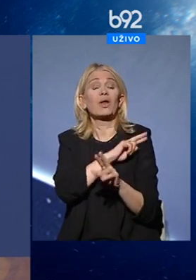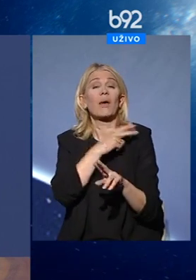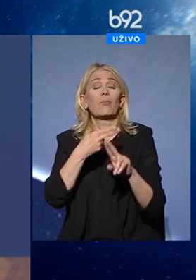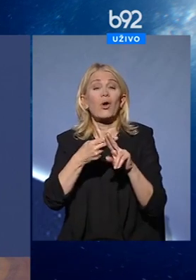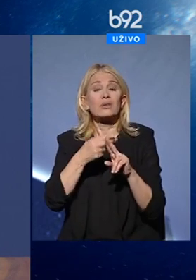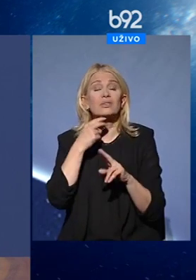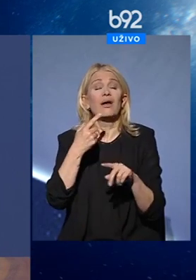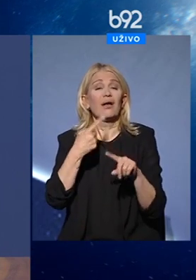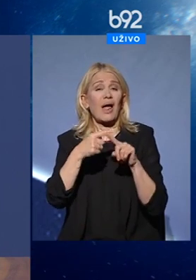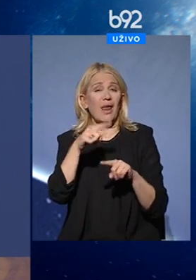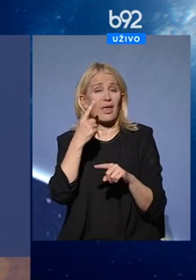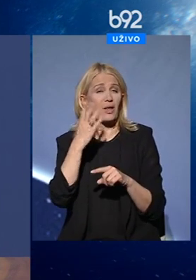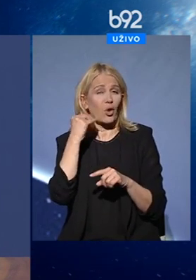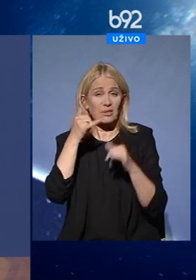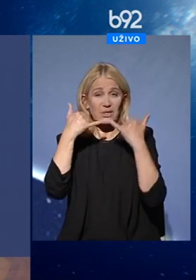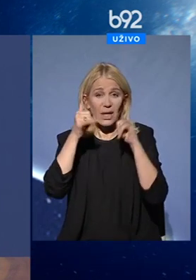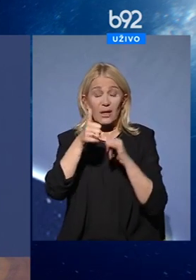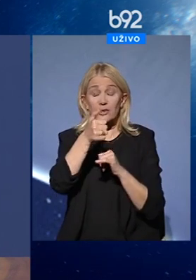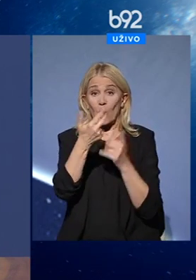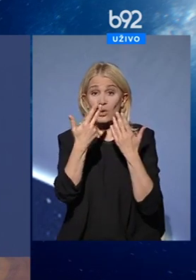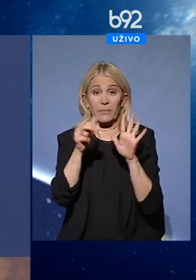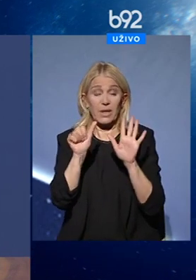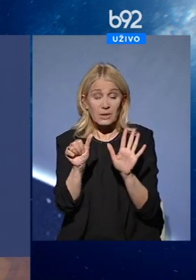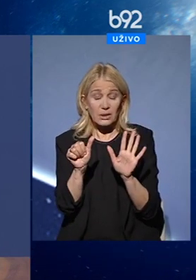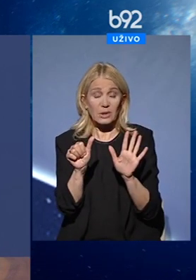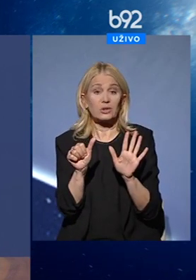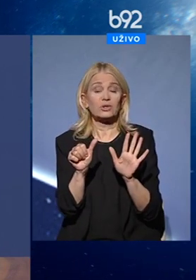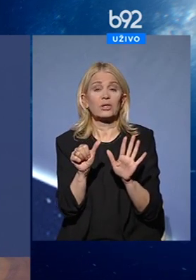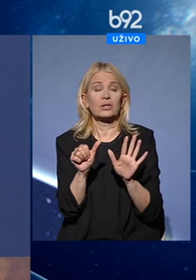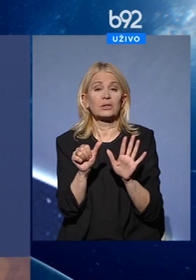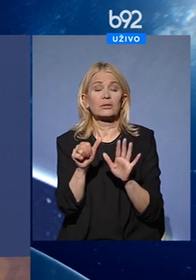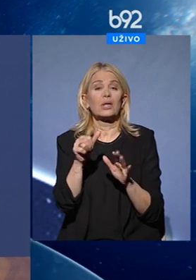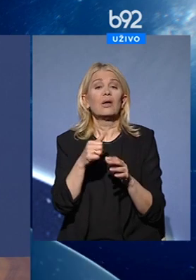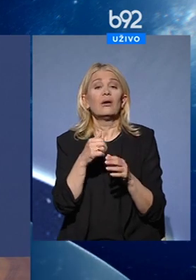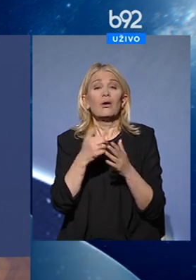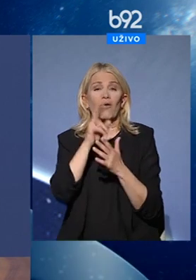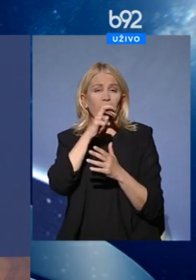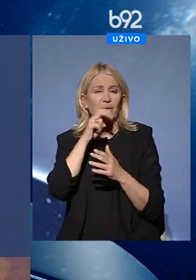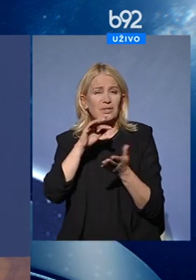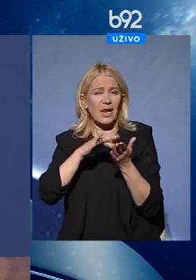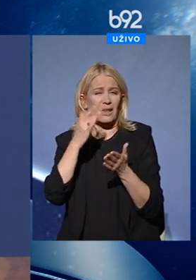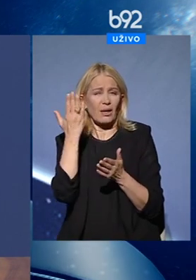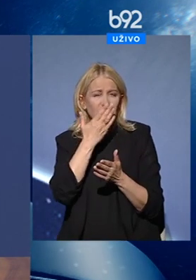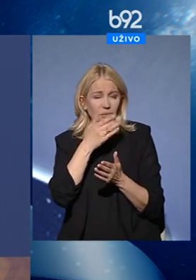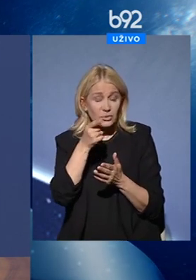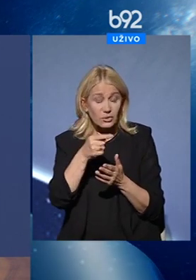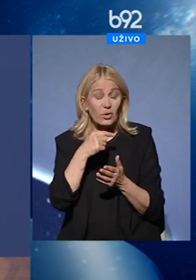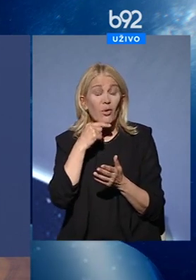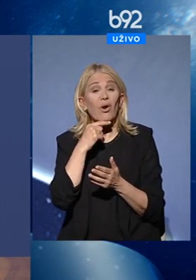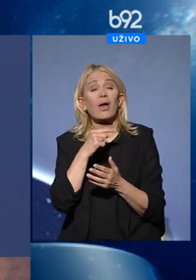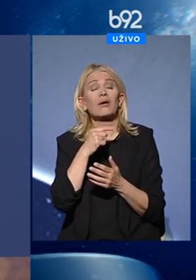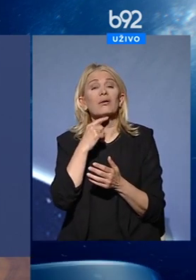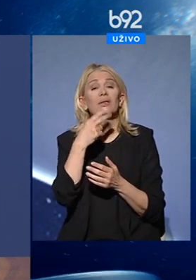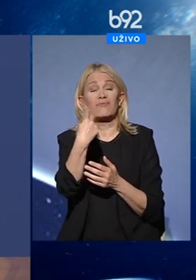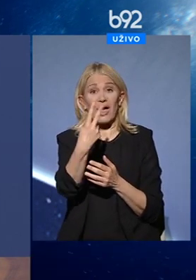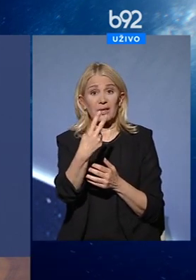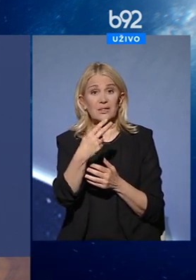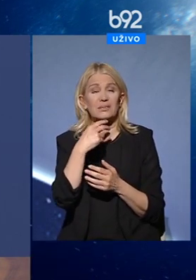Hala 1 Novosadskog Sajma 186 pacijenata, Novi Pazar Srednja medicinska škola 2 Heroja 20,